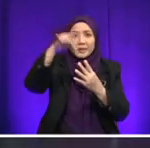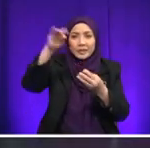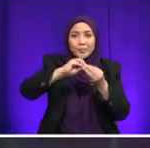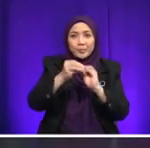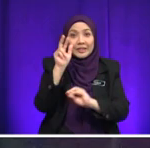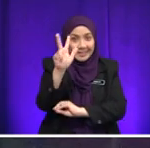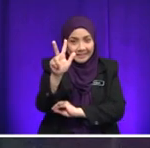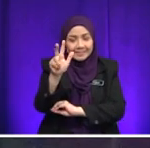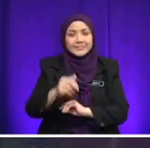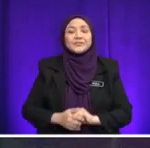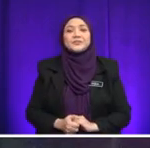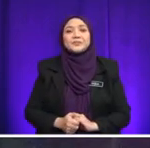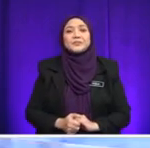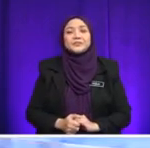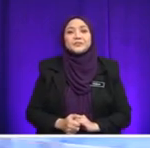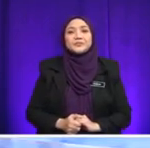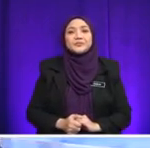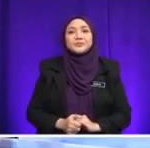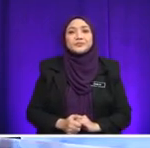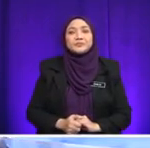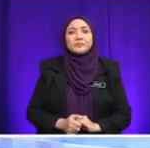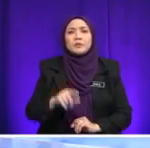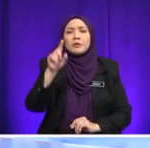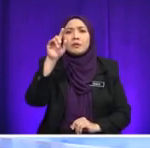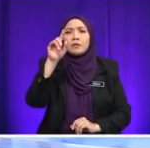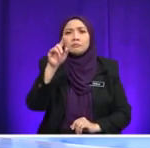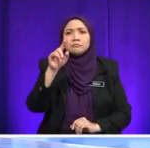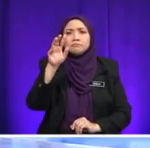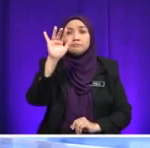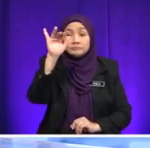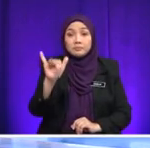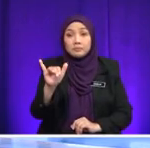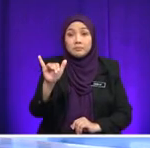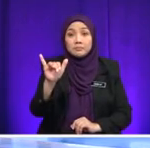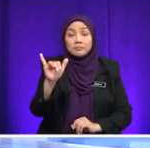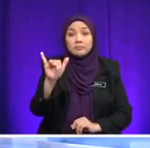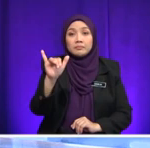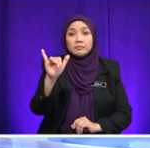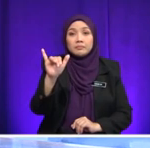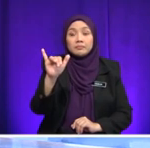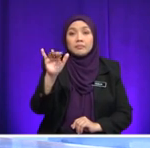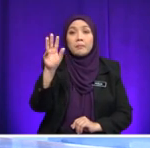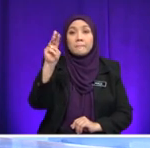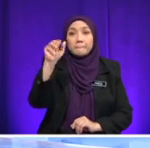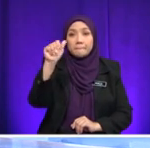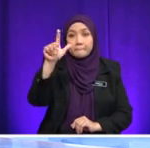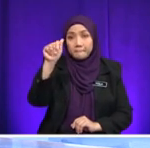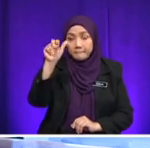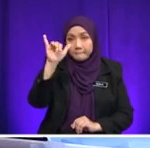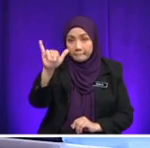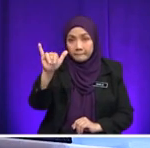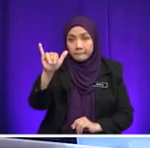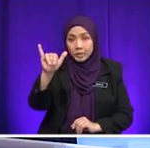soalnya berbunyi begini yang melek Association merupakan golongan